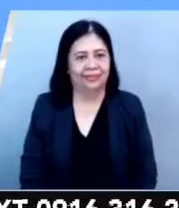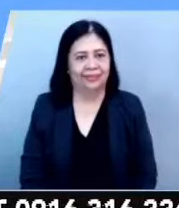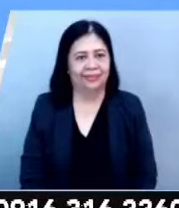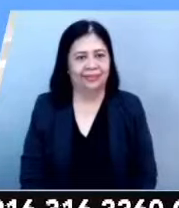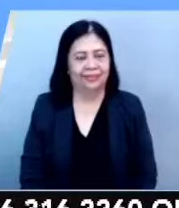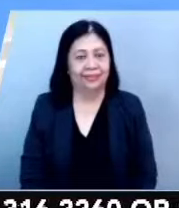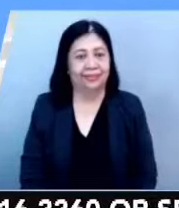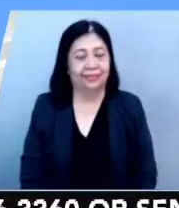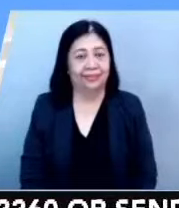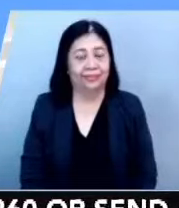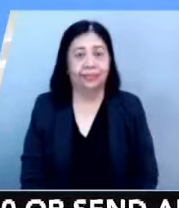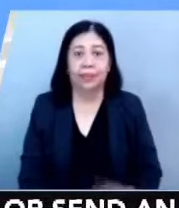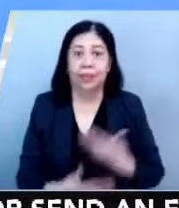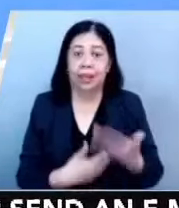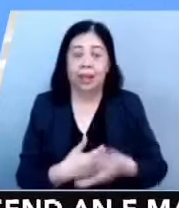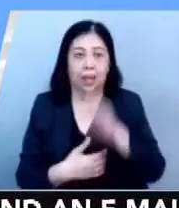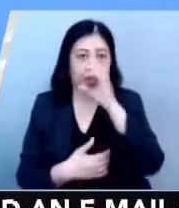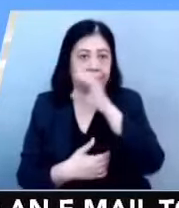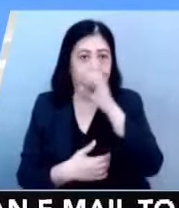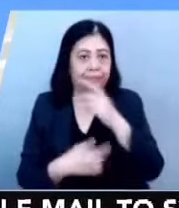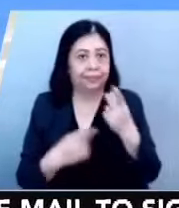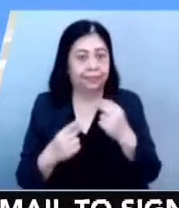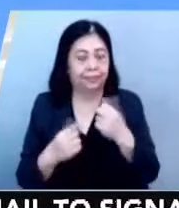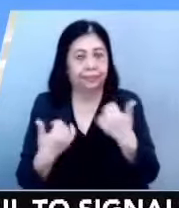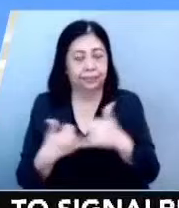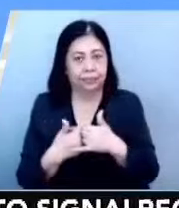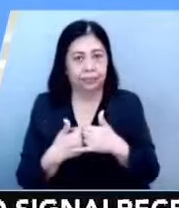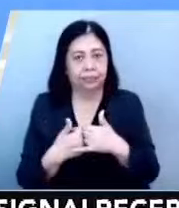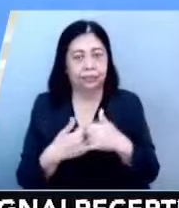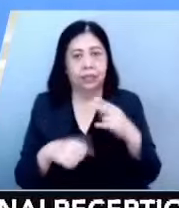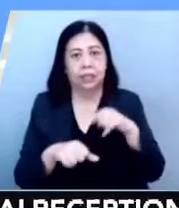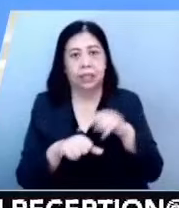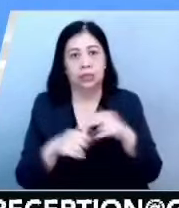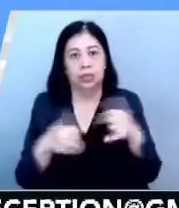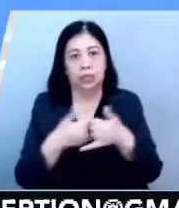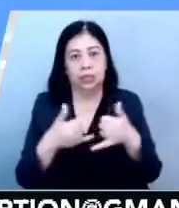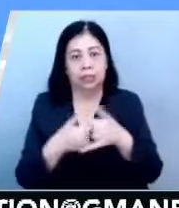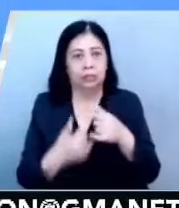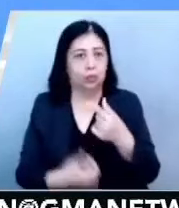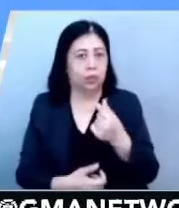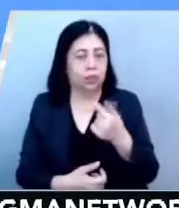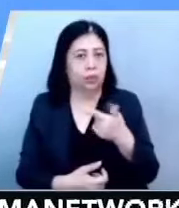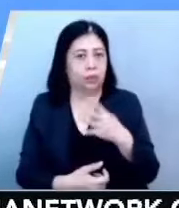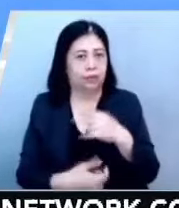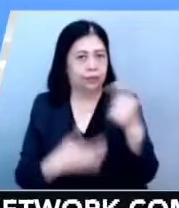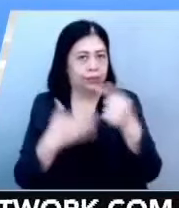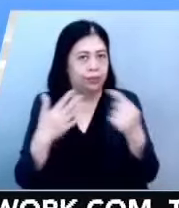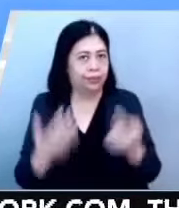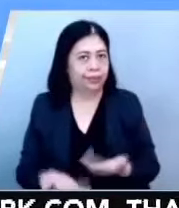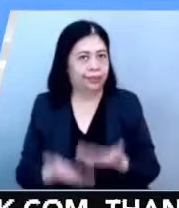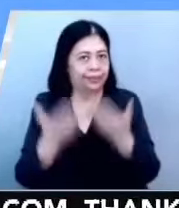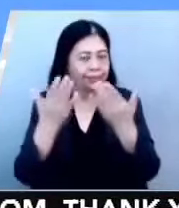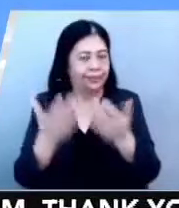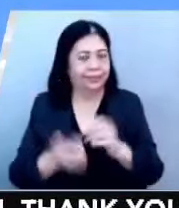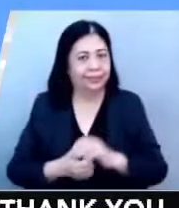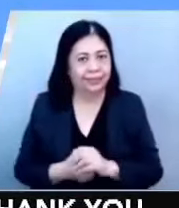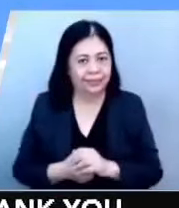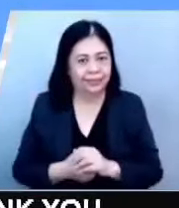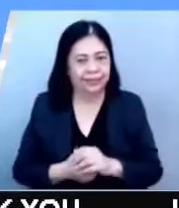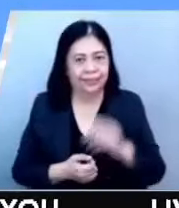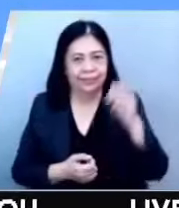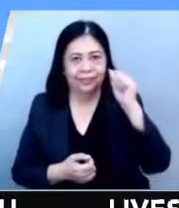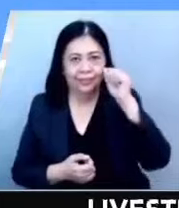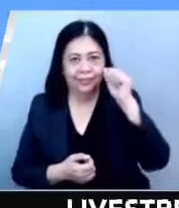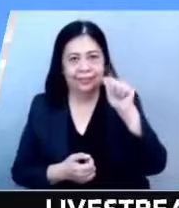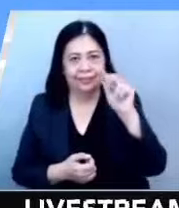Sa Cebu City, idaraos po ang Palarong Pambansa 2024. Kaya detalye po tayo riyan sa Ulat on the Spot ni Alan Domingo